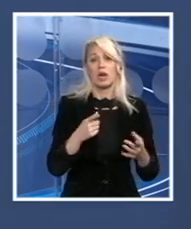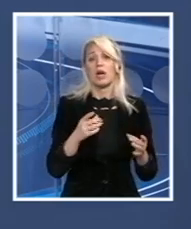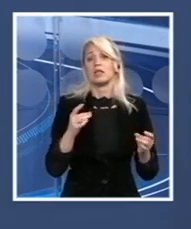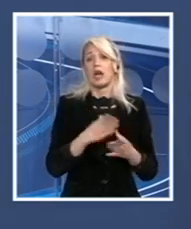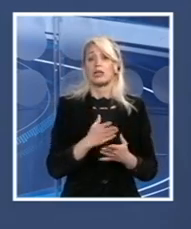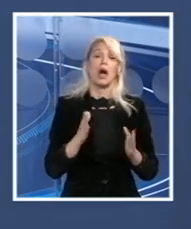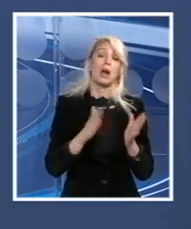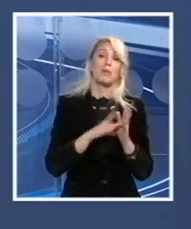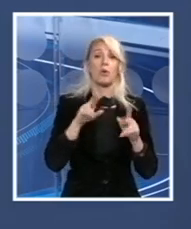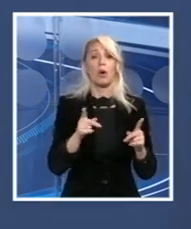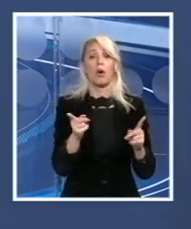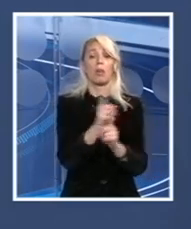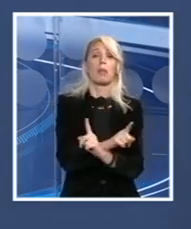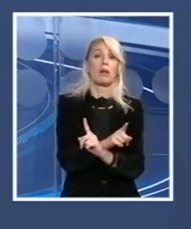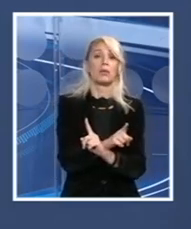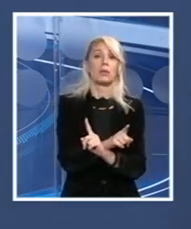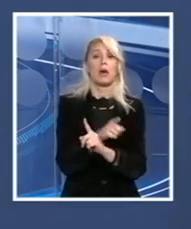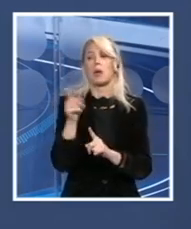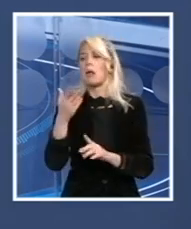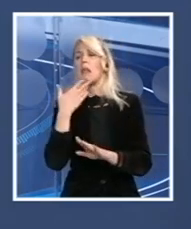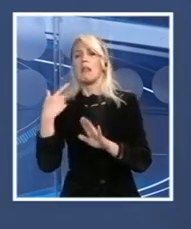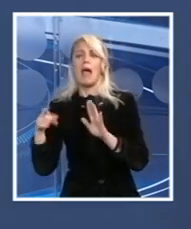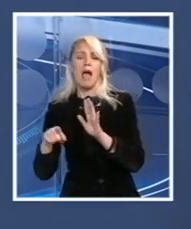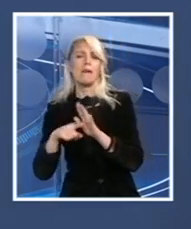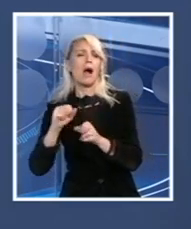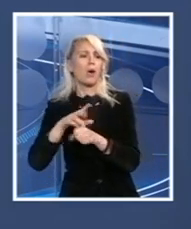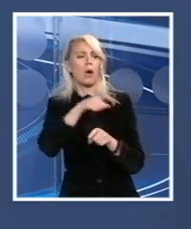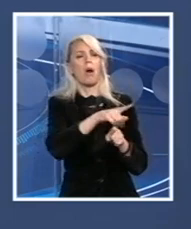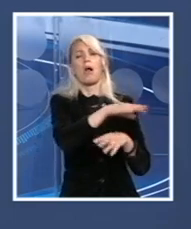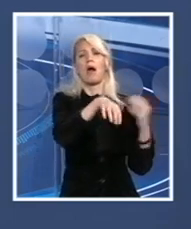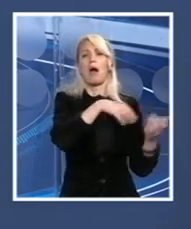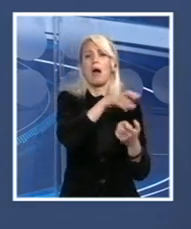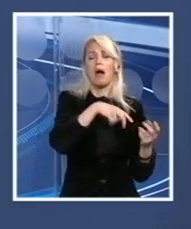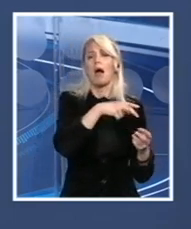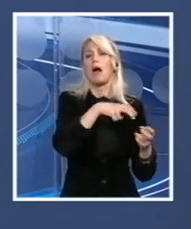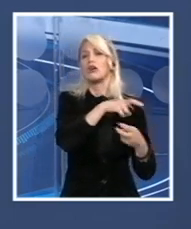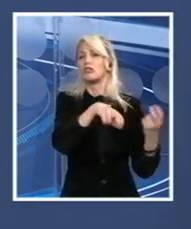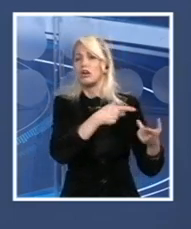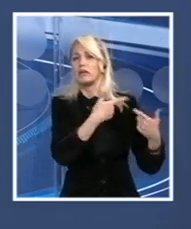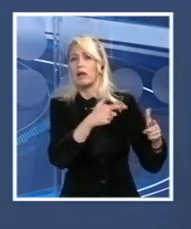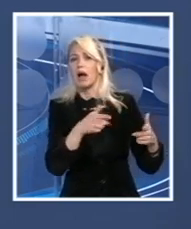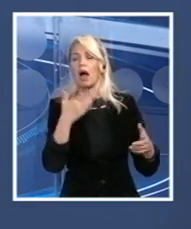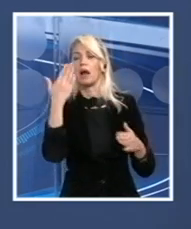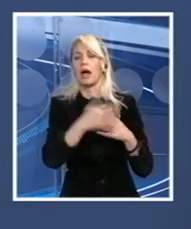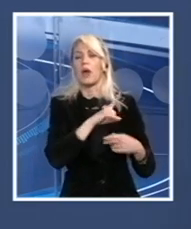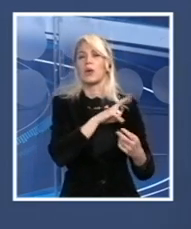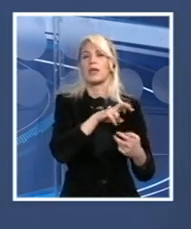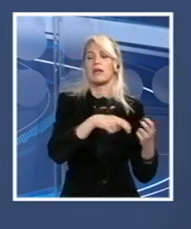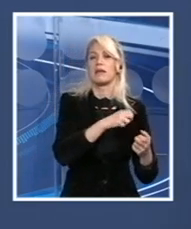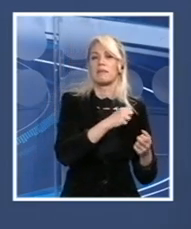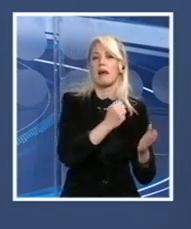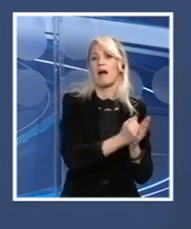nema infekciju označena kao pozitivna, da se smestila u odgovarajuću ustanovu. To bi